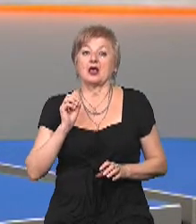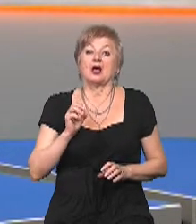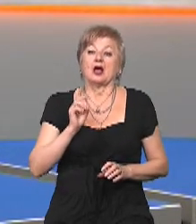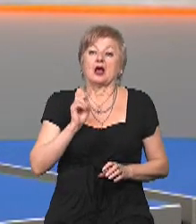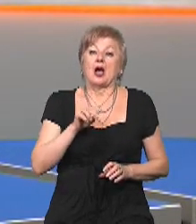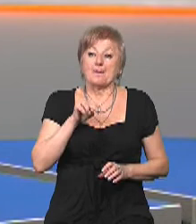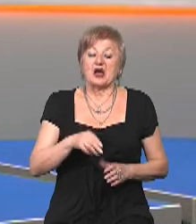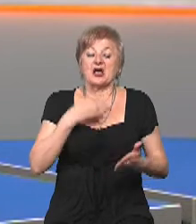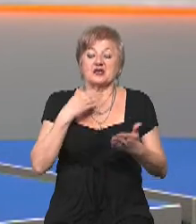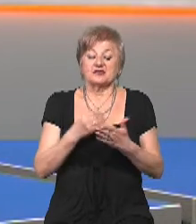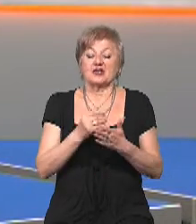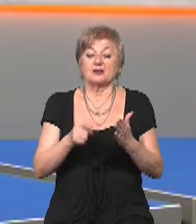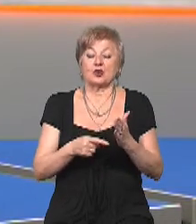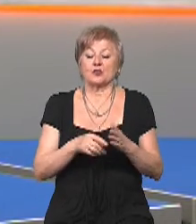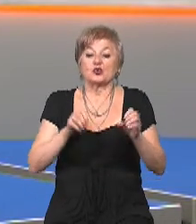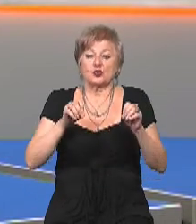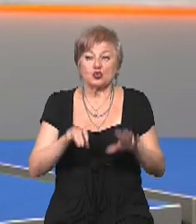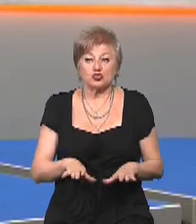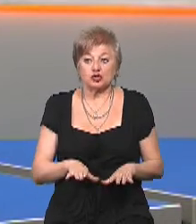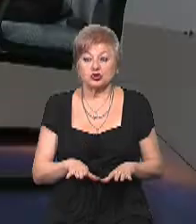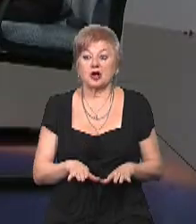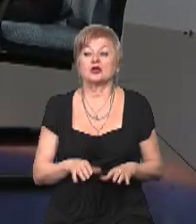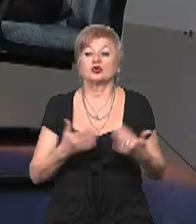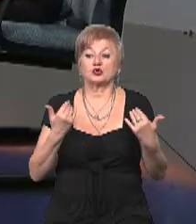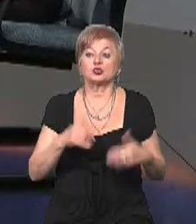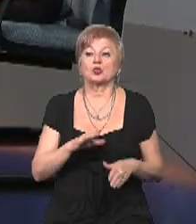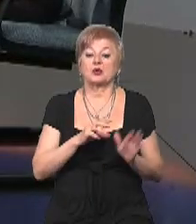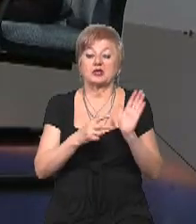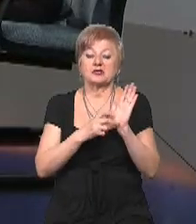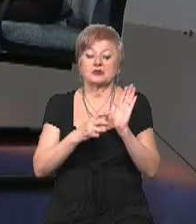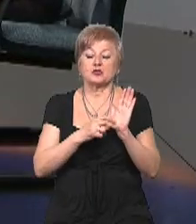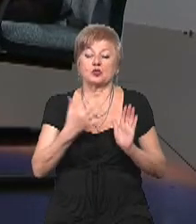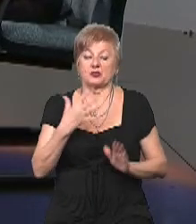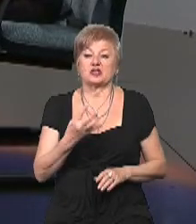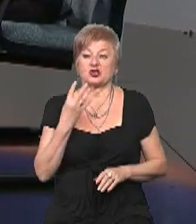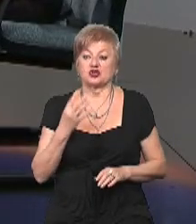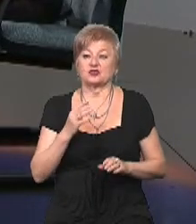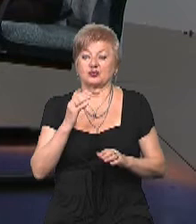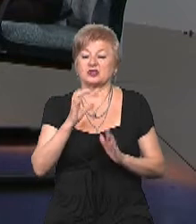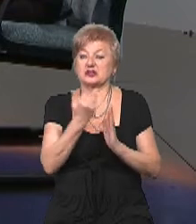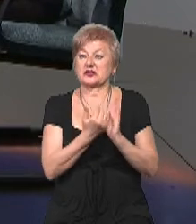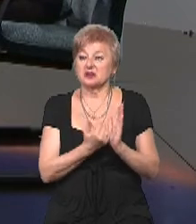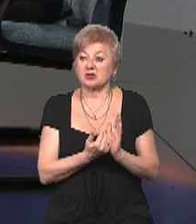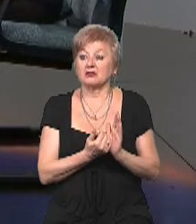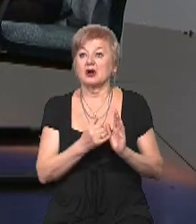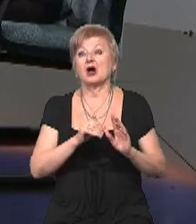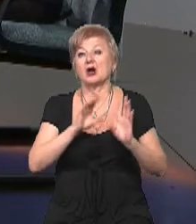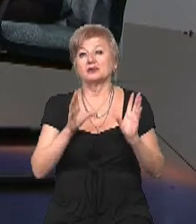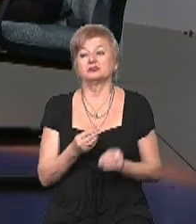монопольним рішенням винесла постанову, першу, яка вже була сказана, 754-ю, де тариф на передачу